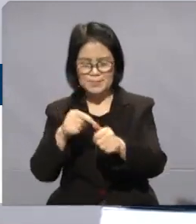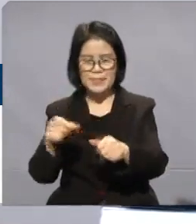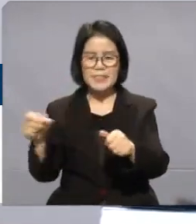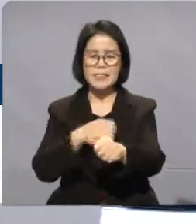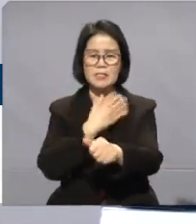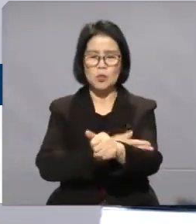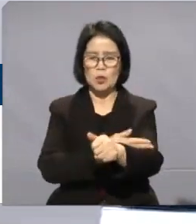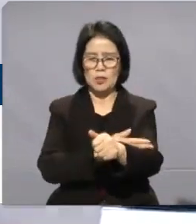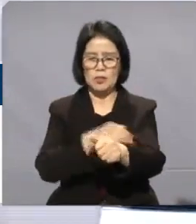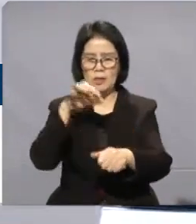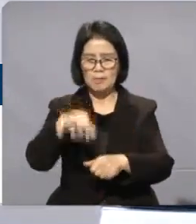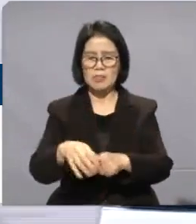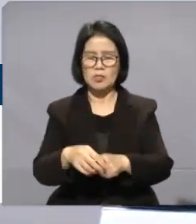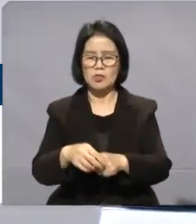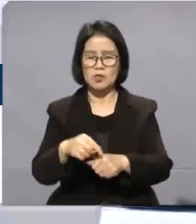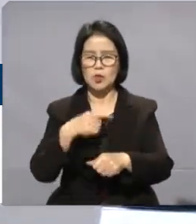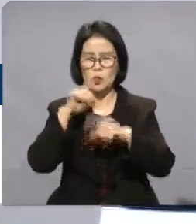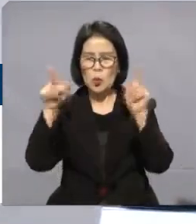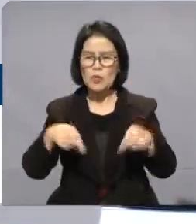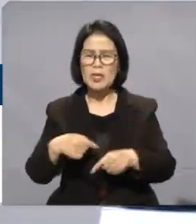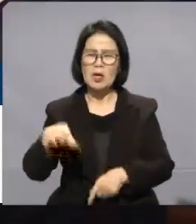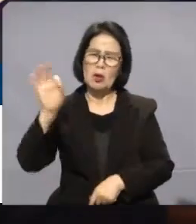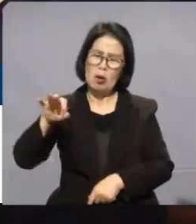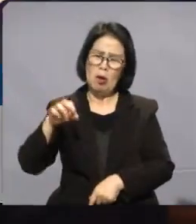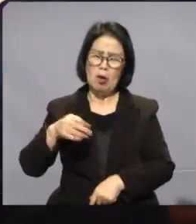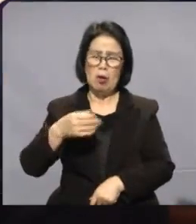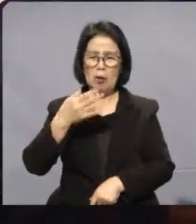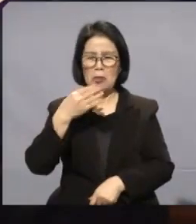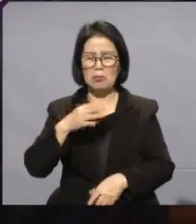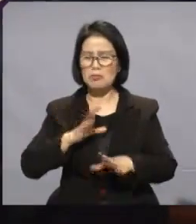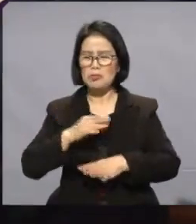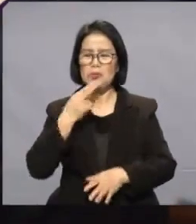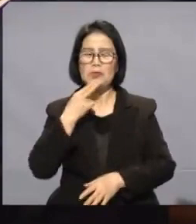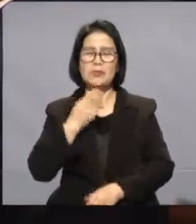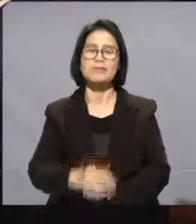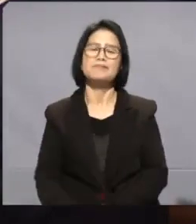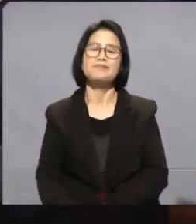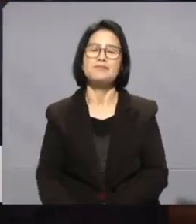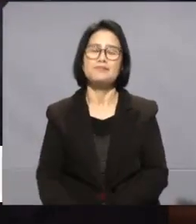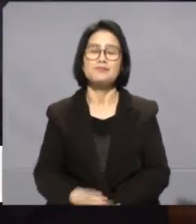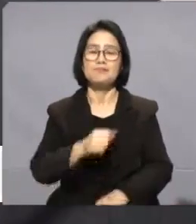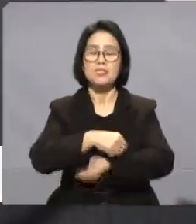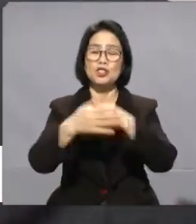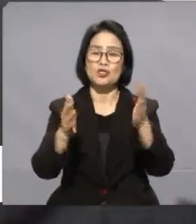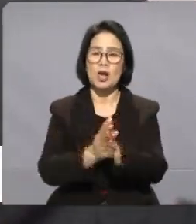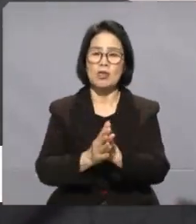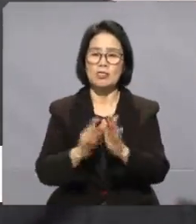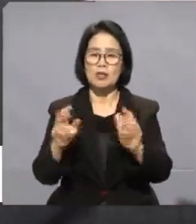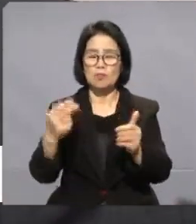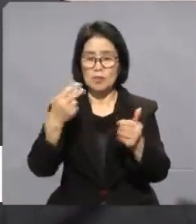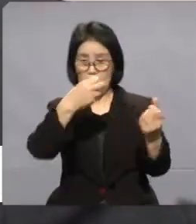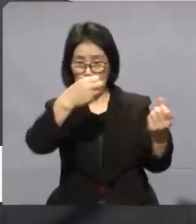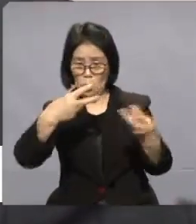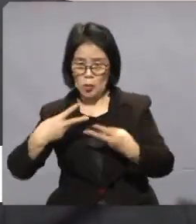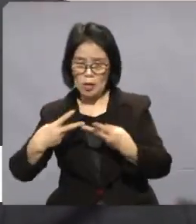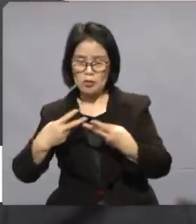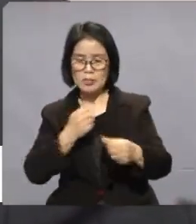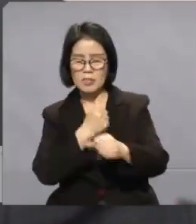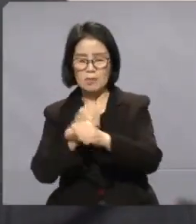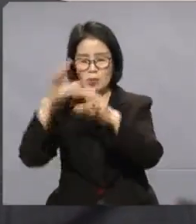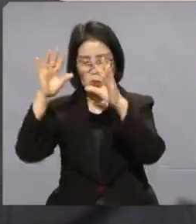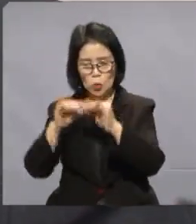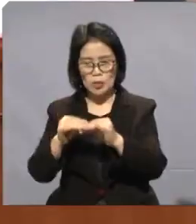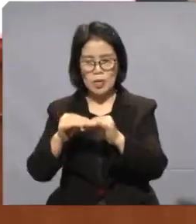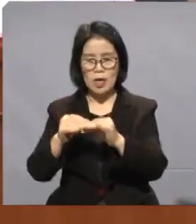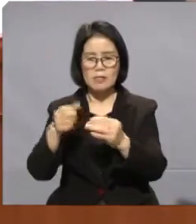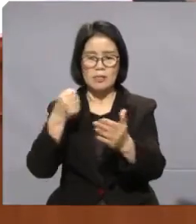특권 계급 앞에서는 종이 호랑이입니다. 민주당 지도부는 검찰이 곧 국회에 보내올 이 대표 체포동의안 처리